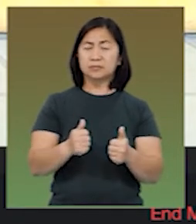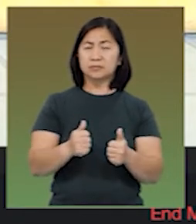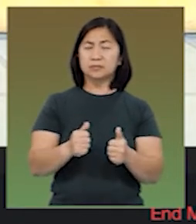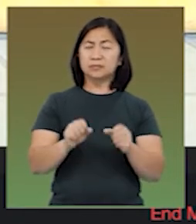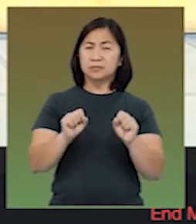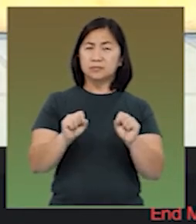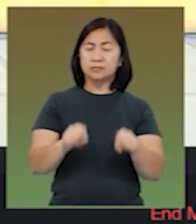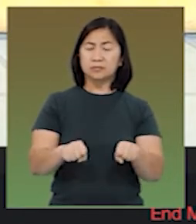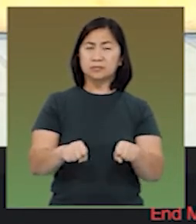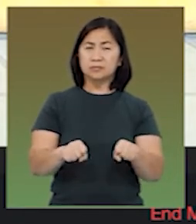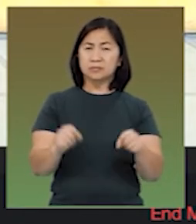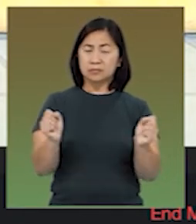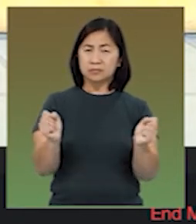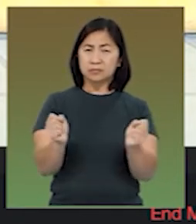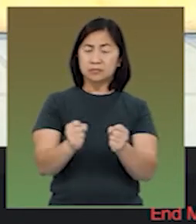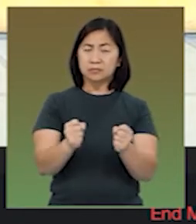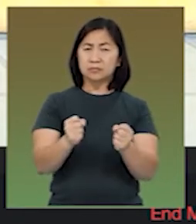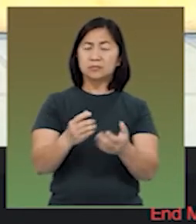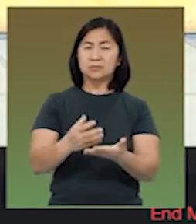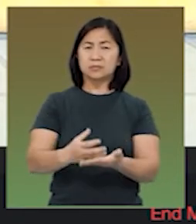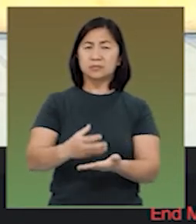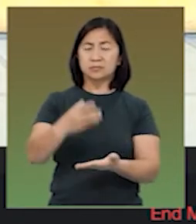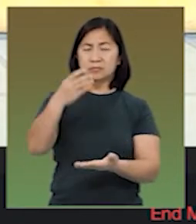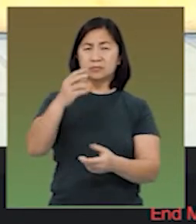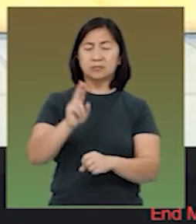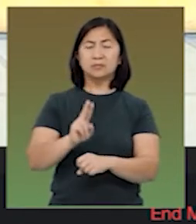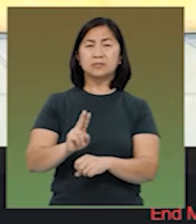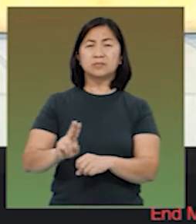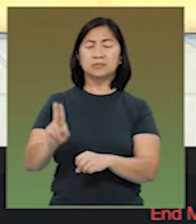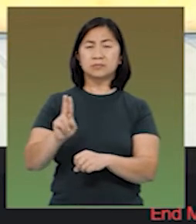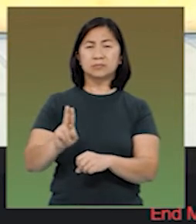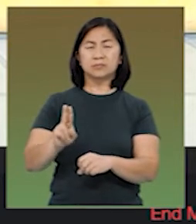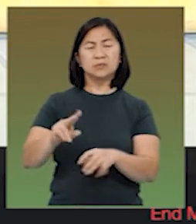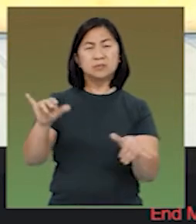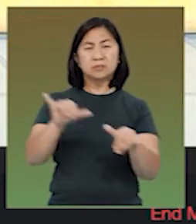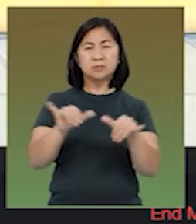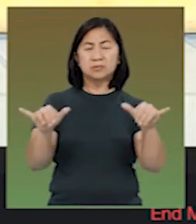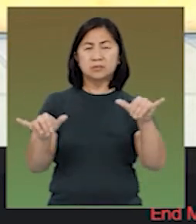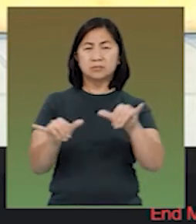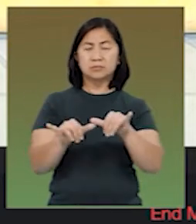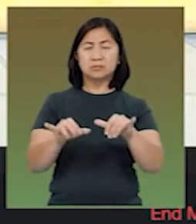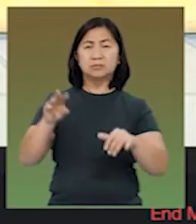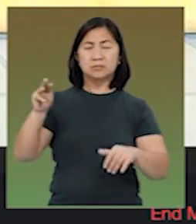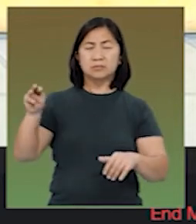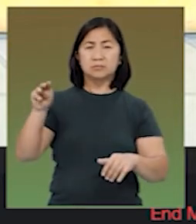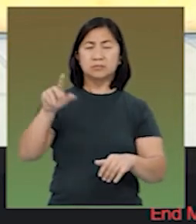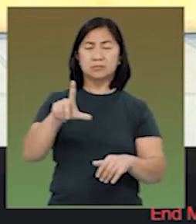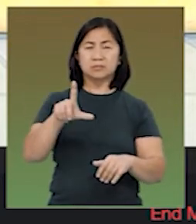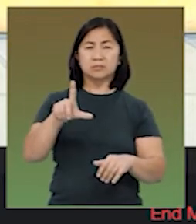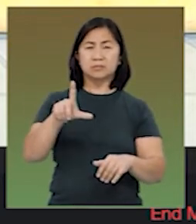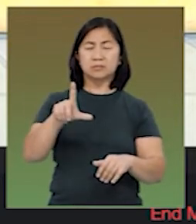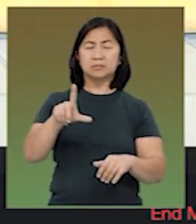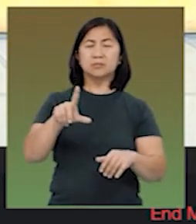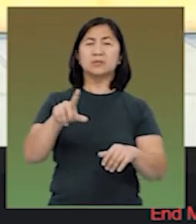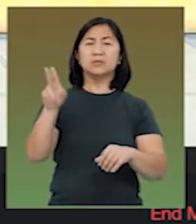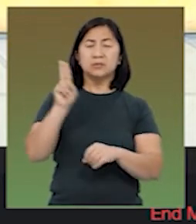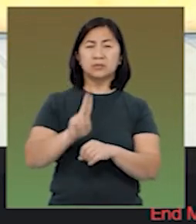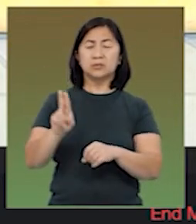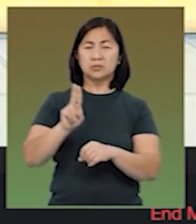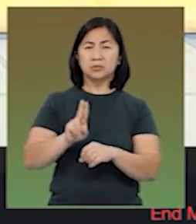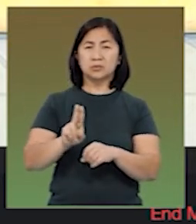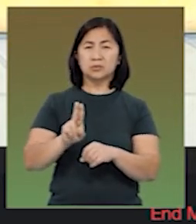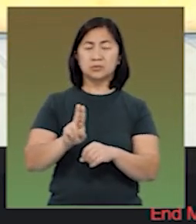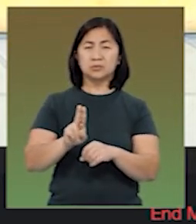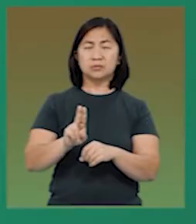Paano naman po kung ang capacity ng small containers ang susukatin? Milliliters ang gagamitin na unit,